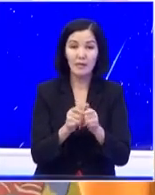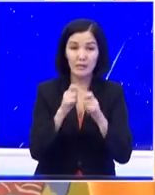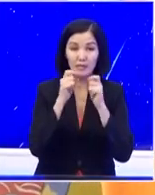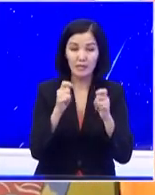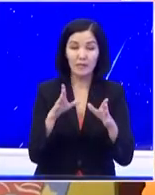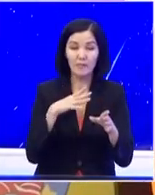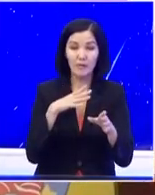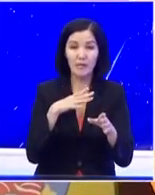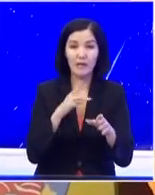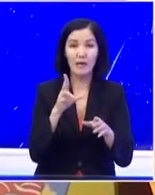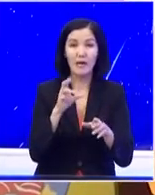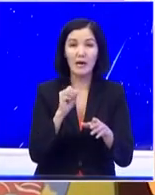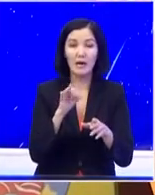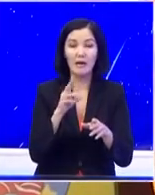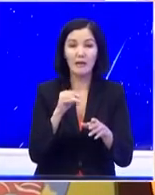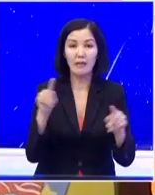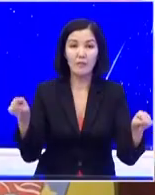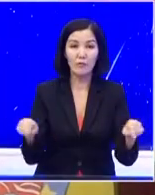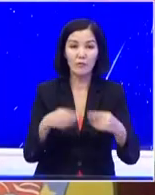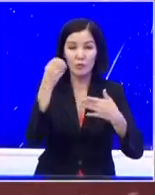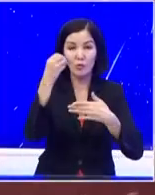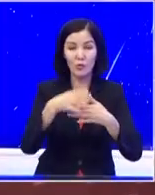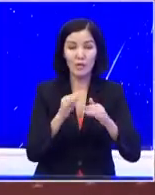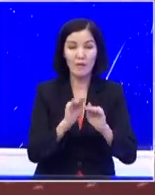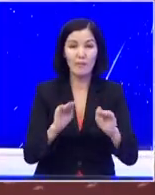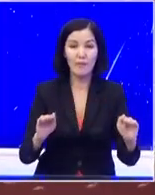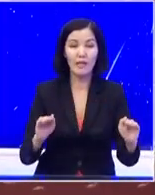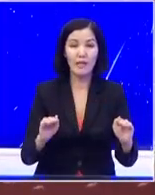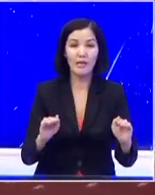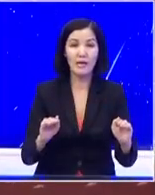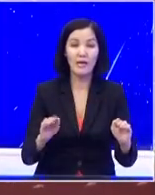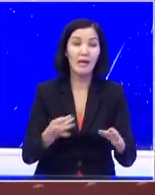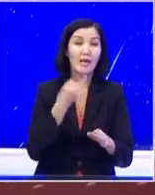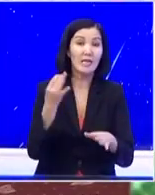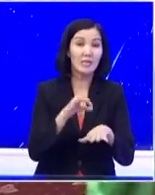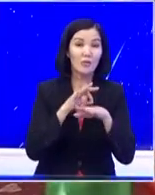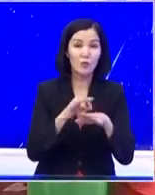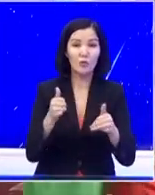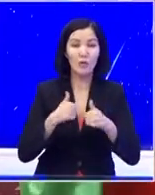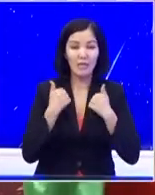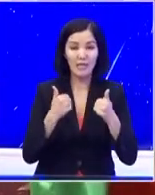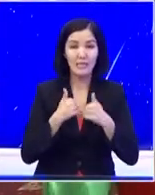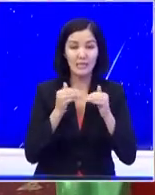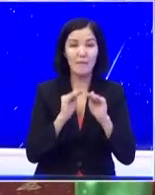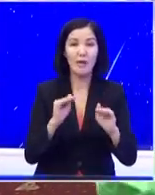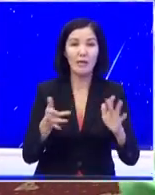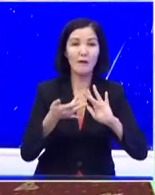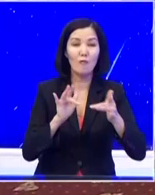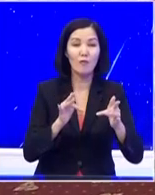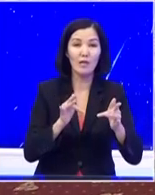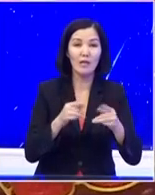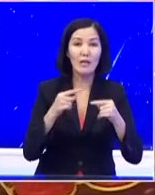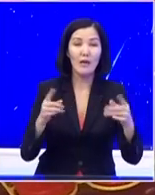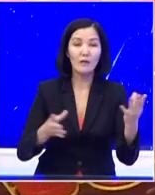отырмыз. Қаратал күндізгі болу орталығы бұл мерекені жеткіншектерге барынша қызықты өткізуге тырысты. Балаларға онлайн жүйеде